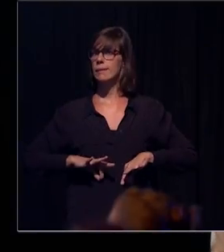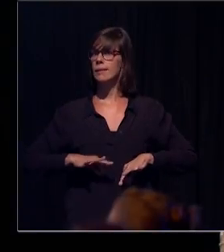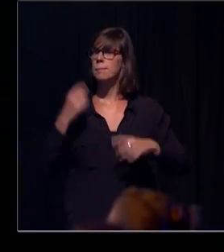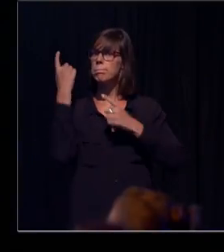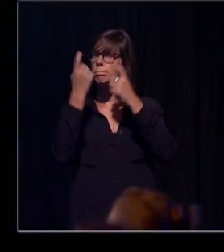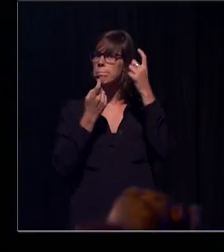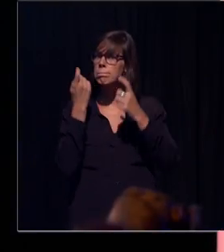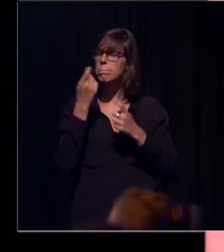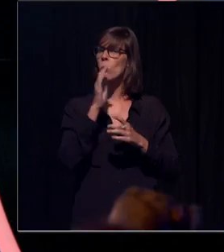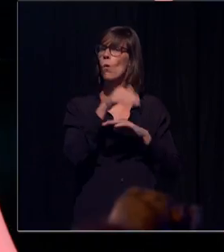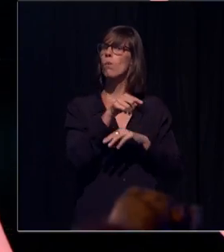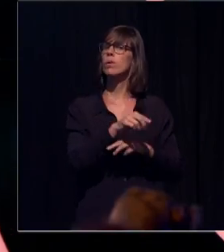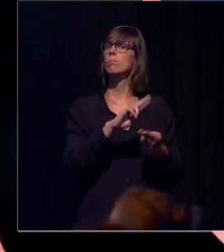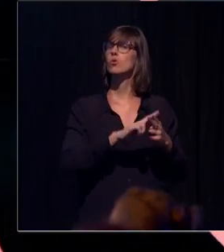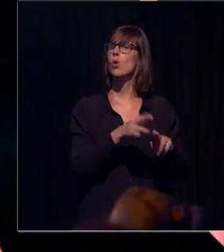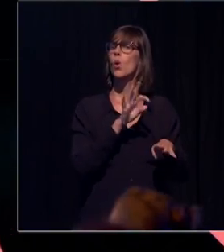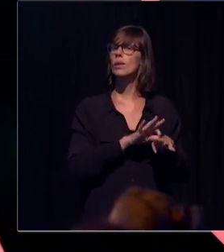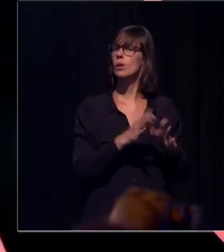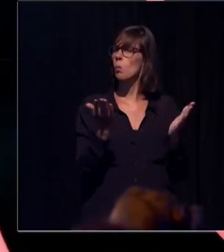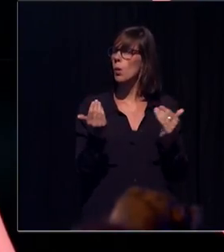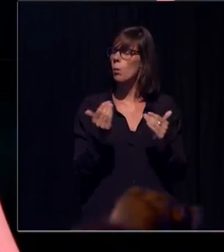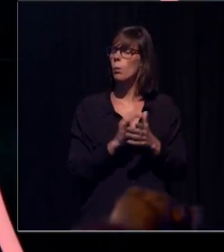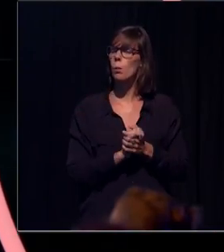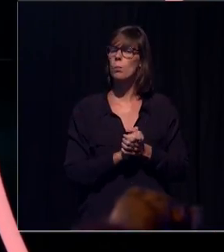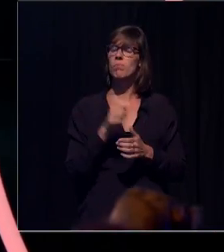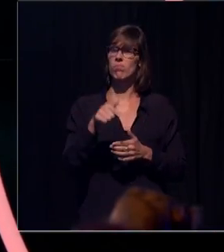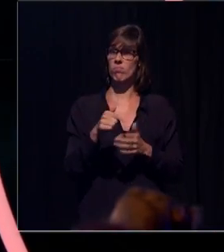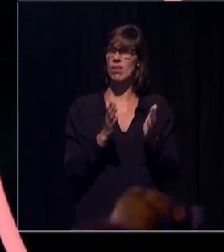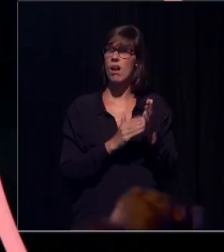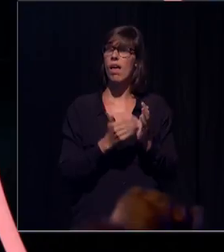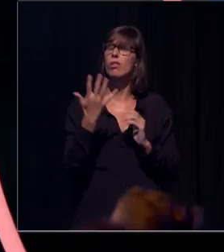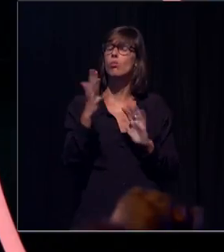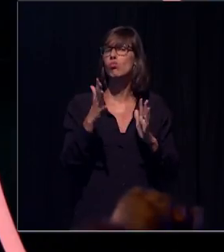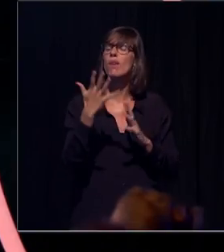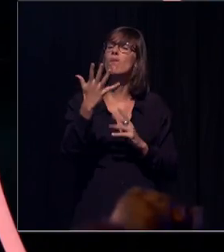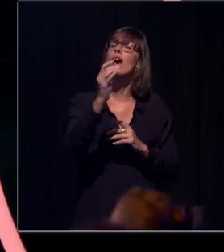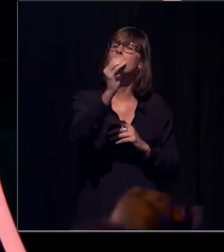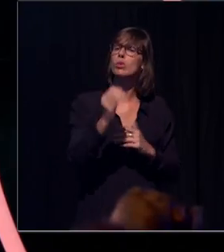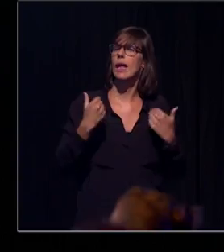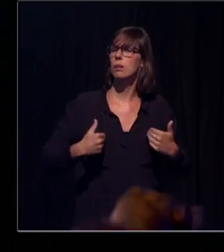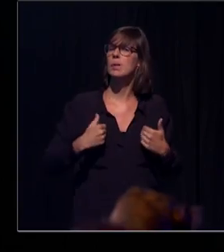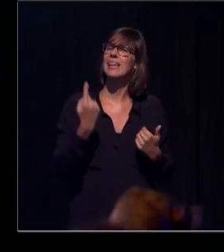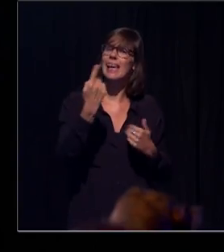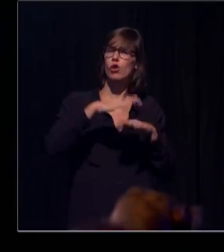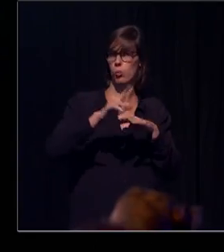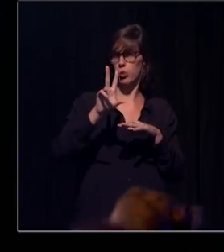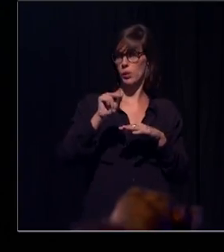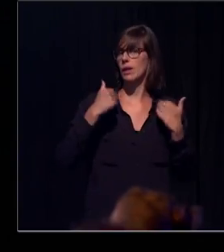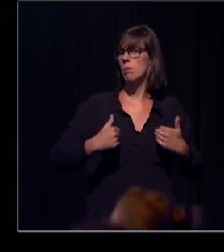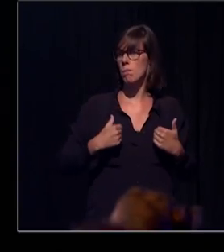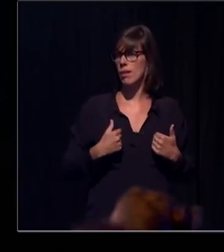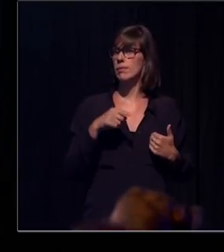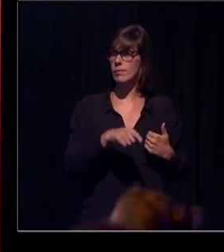diabetes. Waarom? We schatten dat er ongeveer in ons land vijf procent mensen zijn, één op twintig, die lijden aan